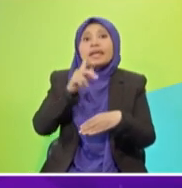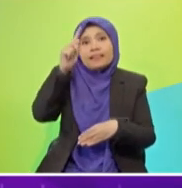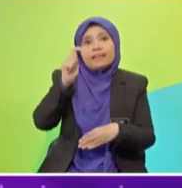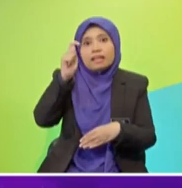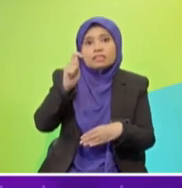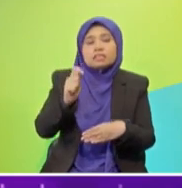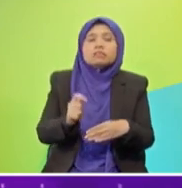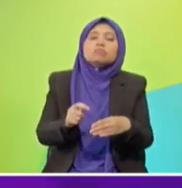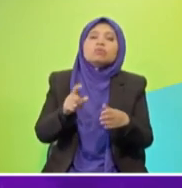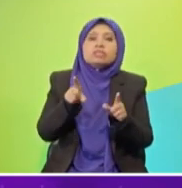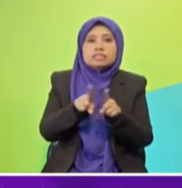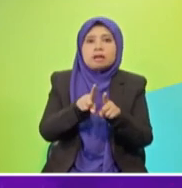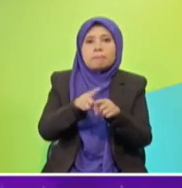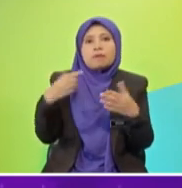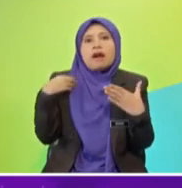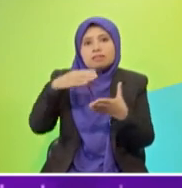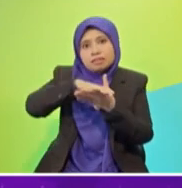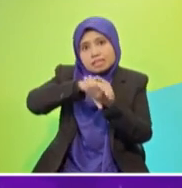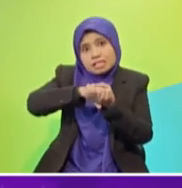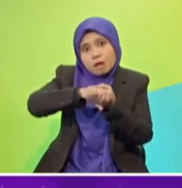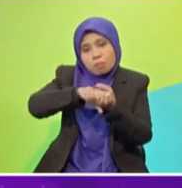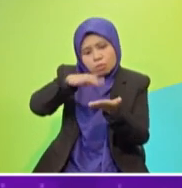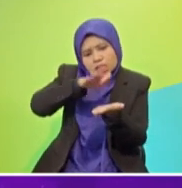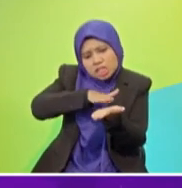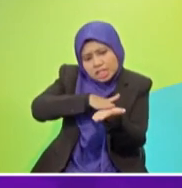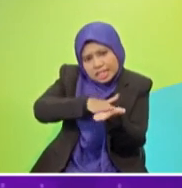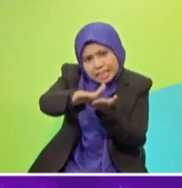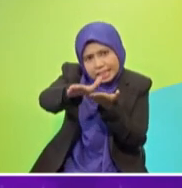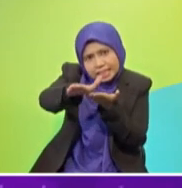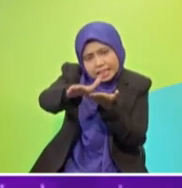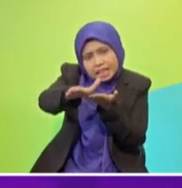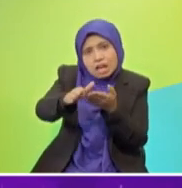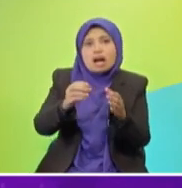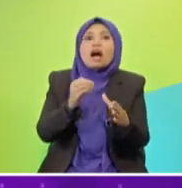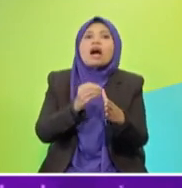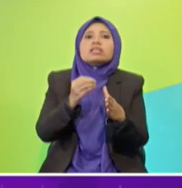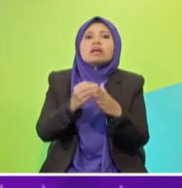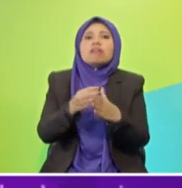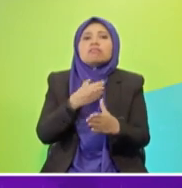seterusnya aku yang benar-benar aku di rumah duduk kayak makanan